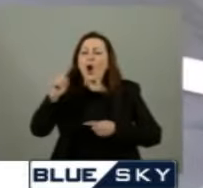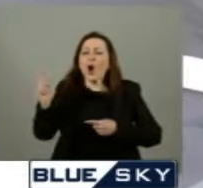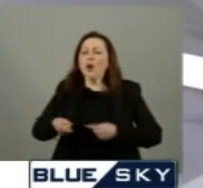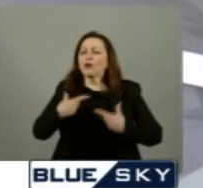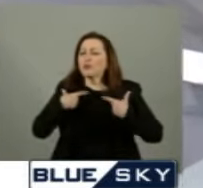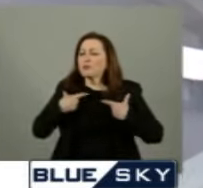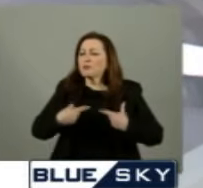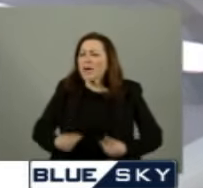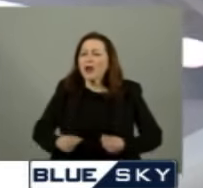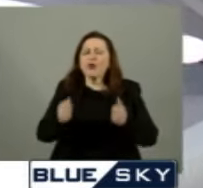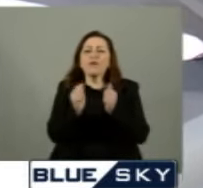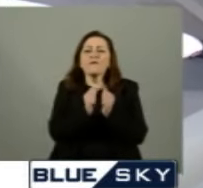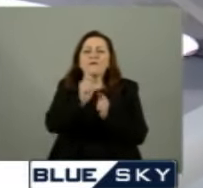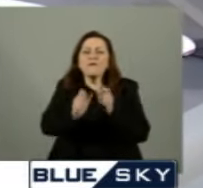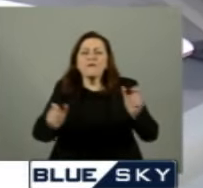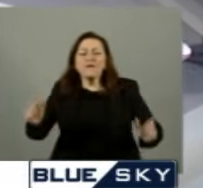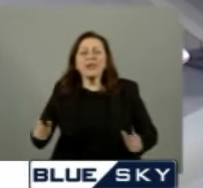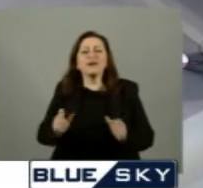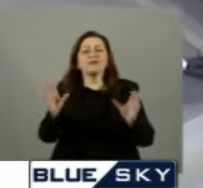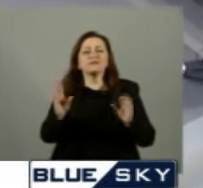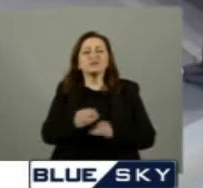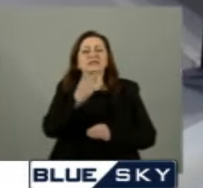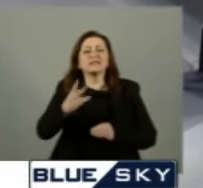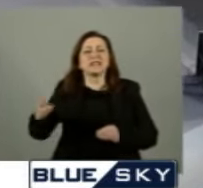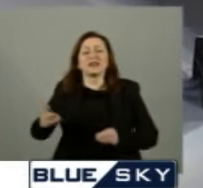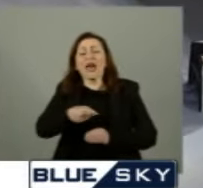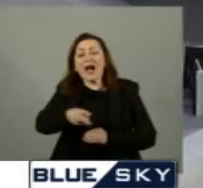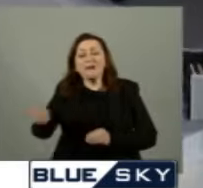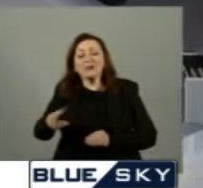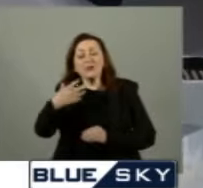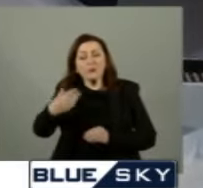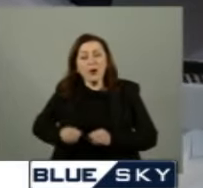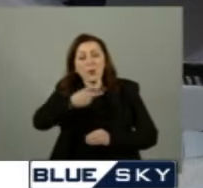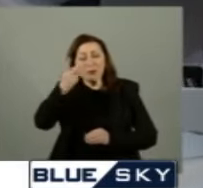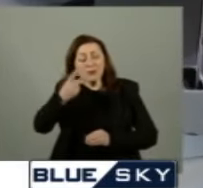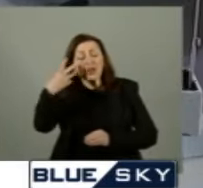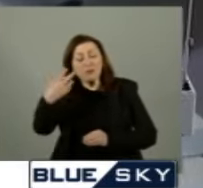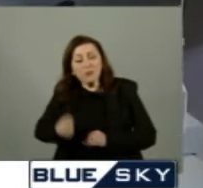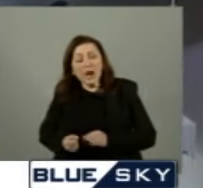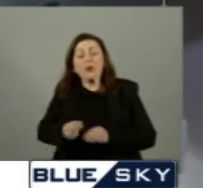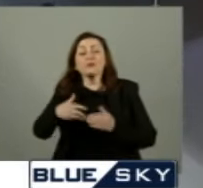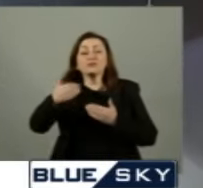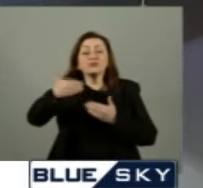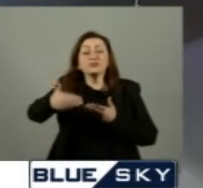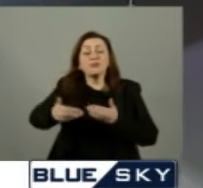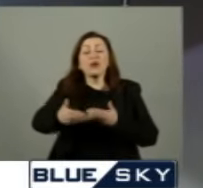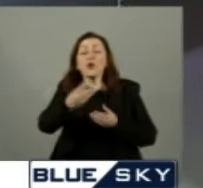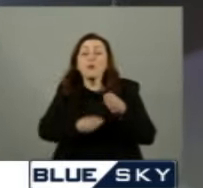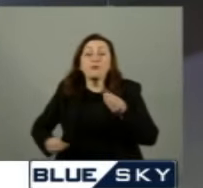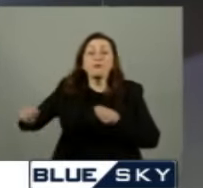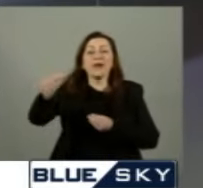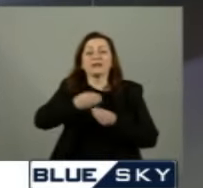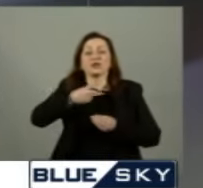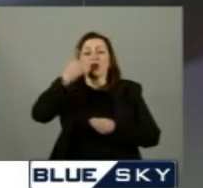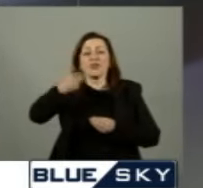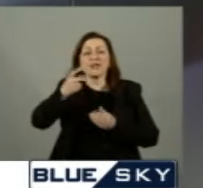των ανθρώπων που έχουν καταστατικά δικαιώματα, των ανθρώπων που θα αποκτήσουν περισσότερα δικαιώματα στο